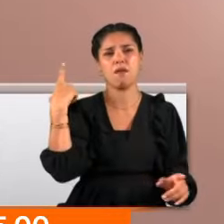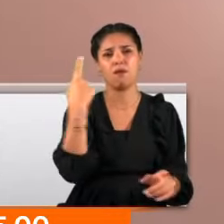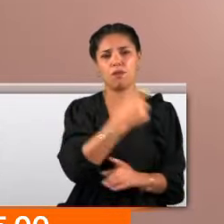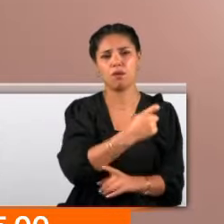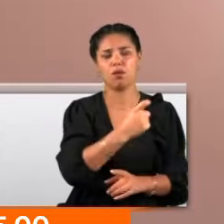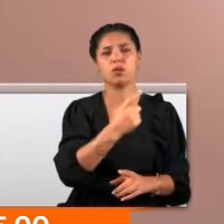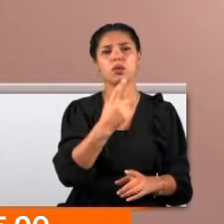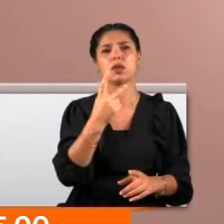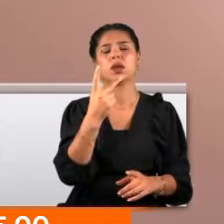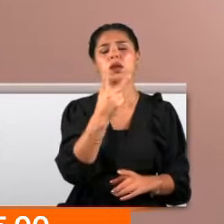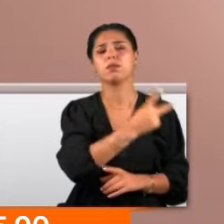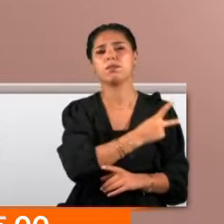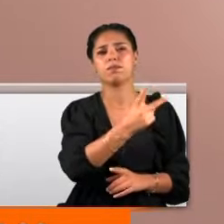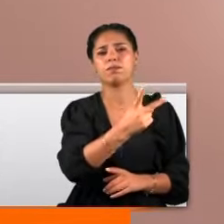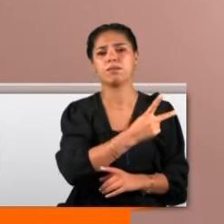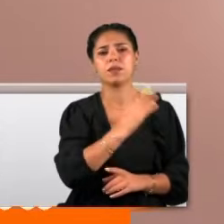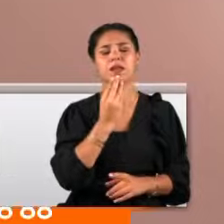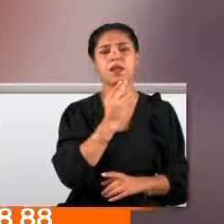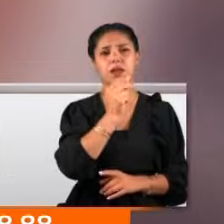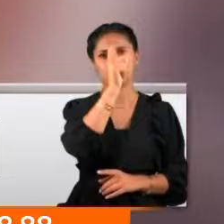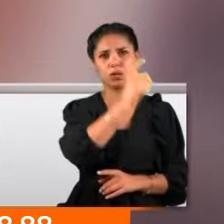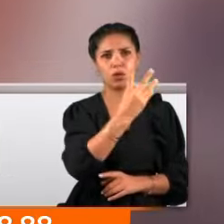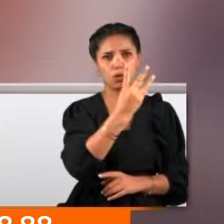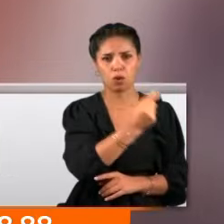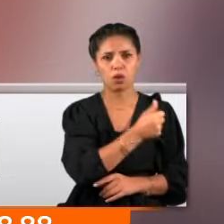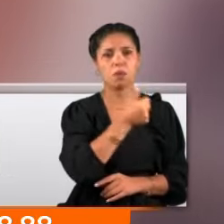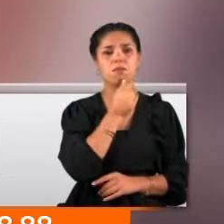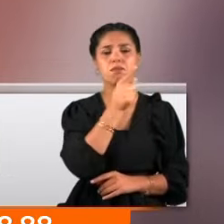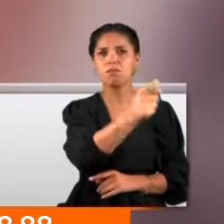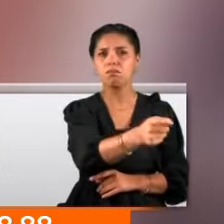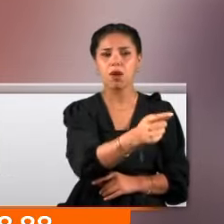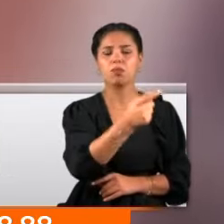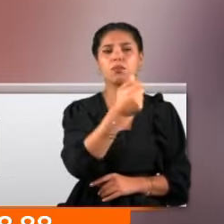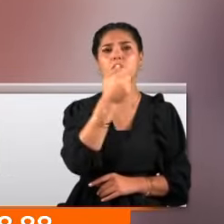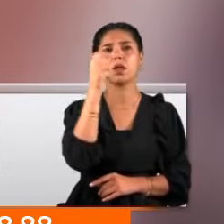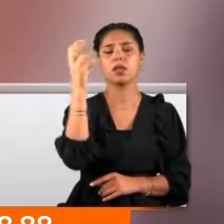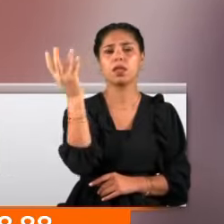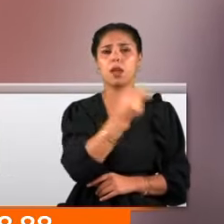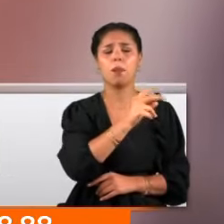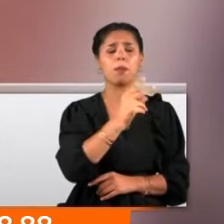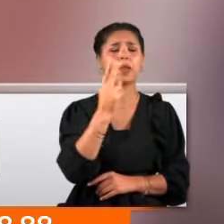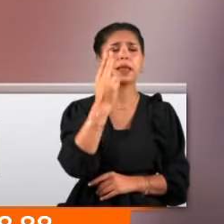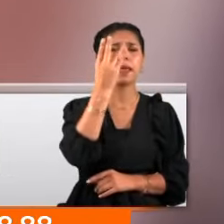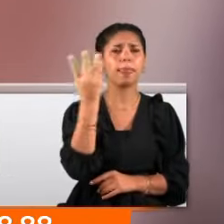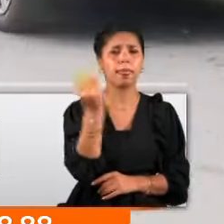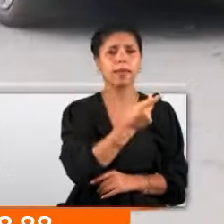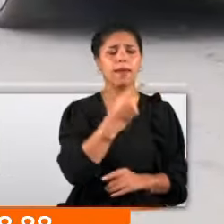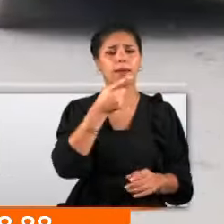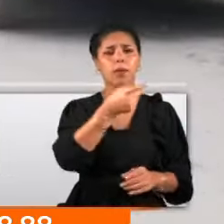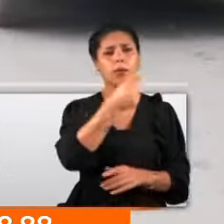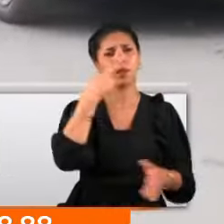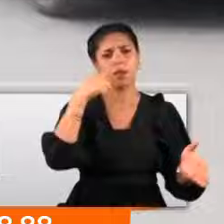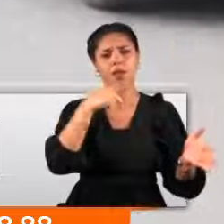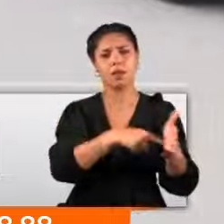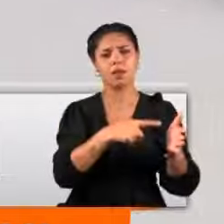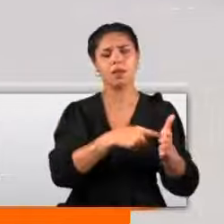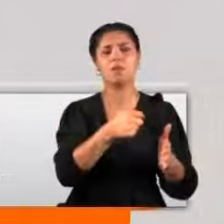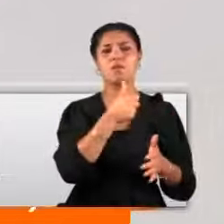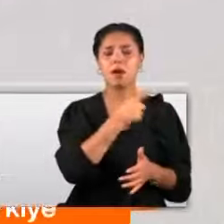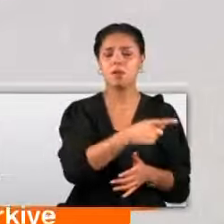isterken kurşunların önüne atlayan genç kıza 4, babası Aytaç Ağbaba'ya ise tam 7 kurşun isabet etti. Baba kızın öldürüldüğü